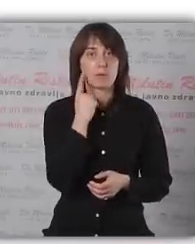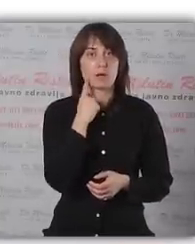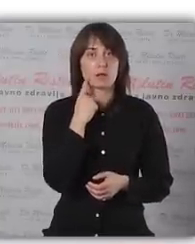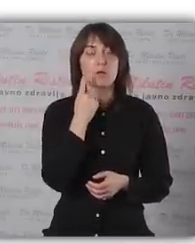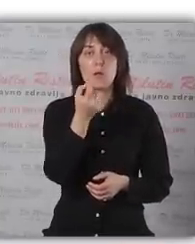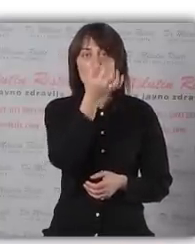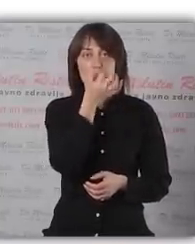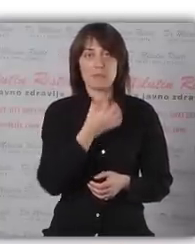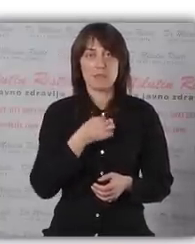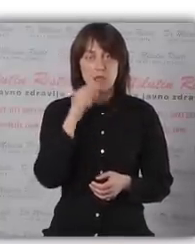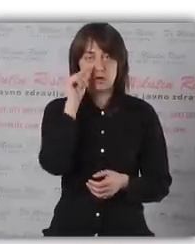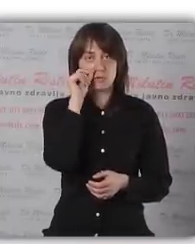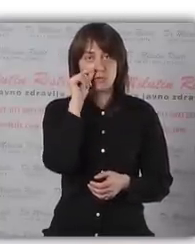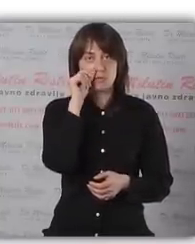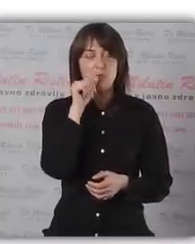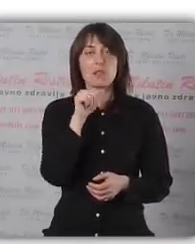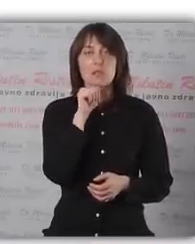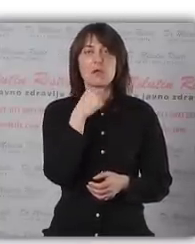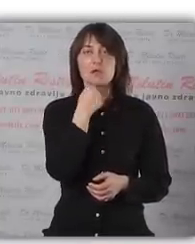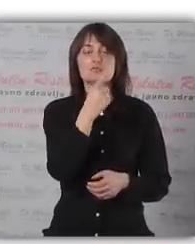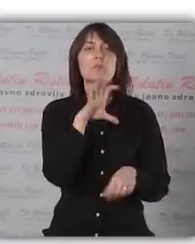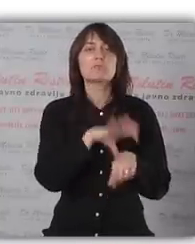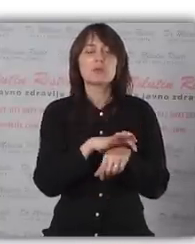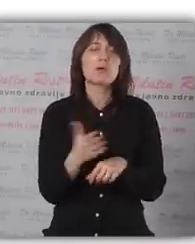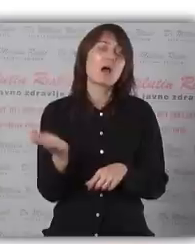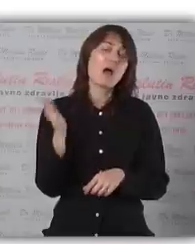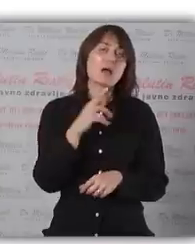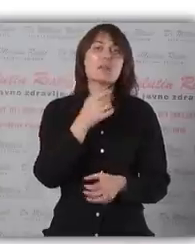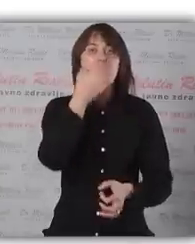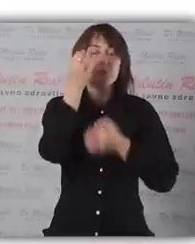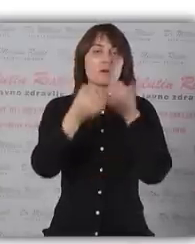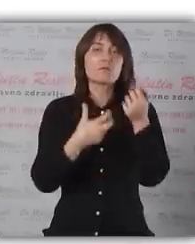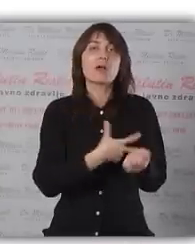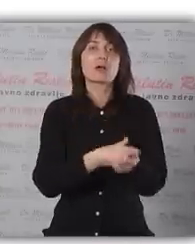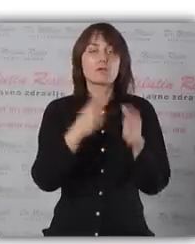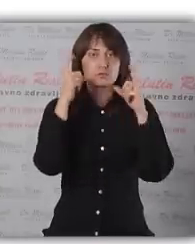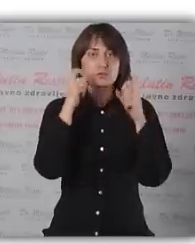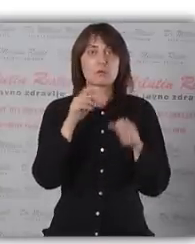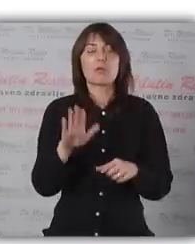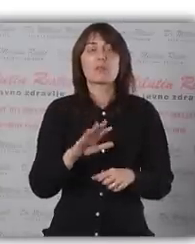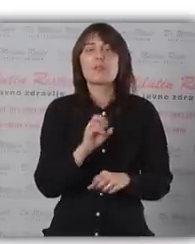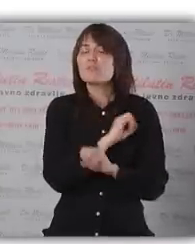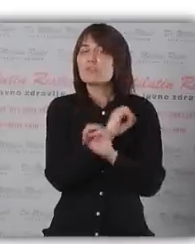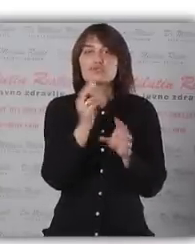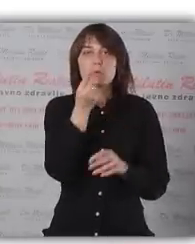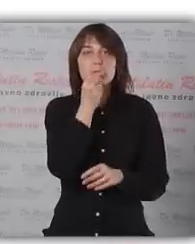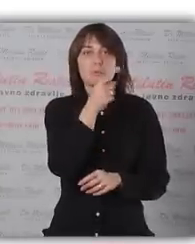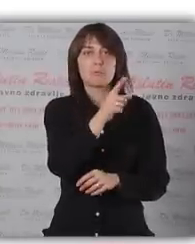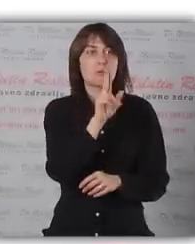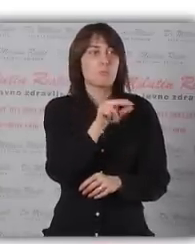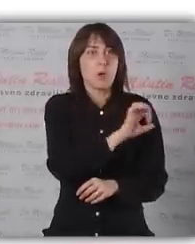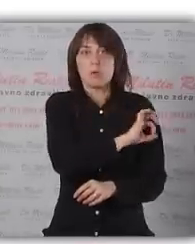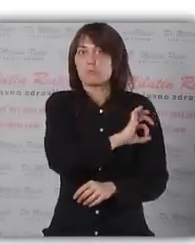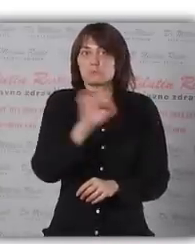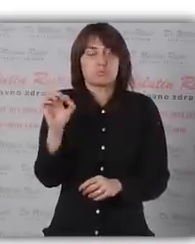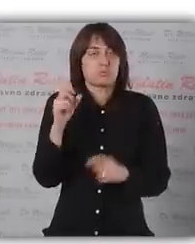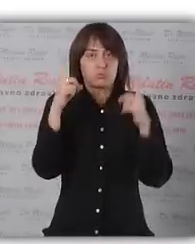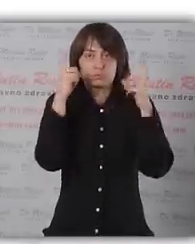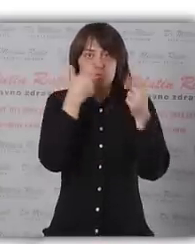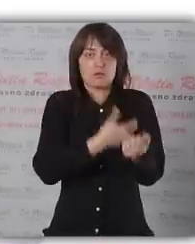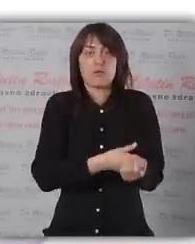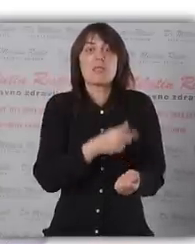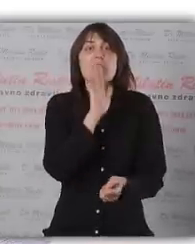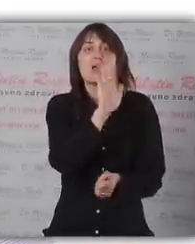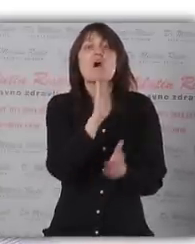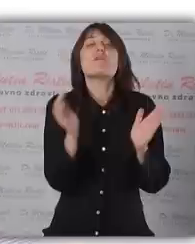imala priliku da me roditelj pita i kaže, doktorka, hajde da proverimo krvnu sliku, dete zaista ništa ne jede. Ta deca su imala savršenu